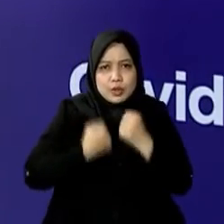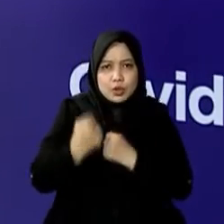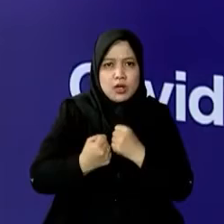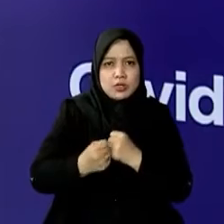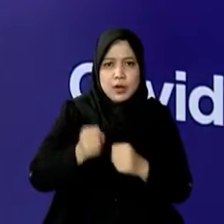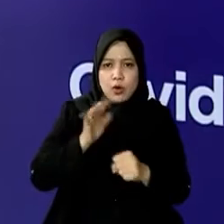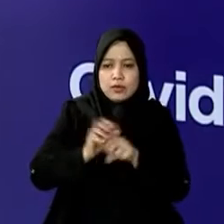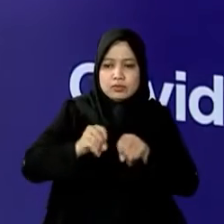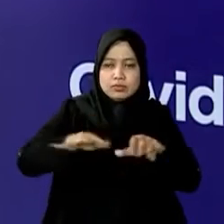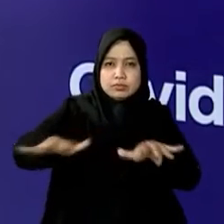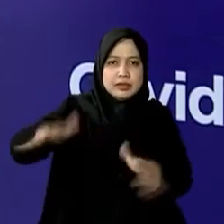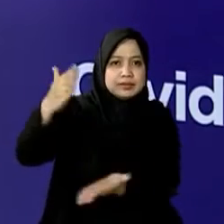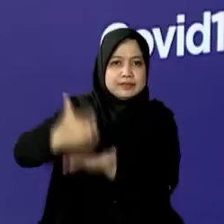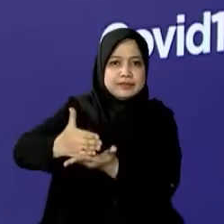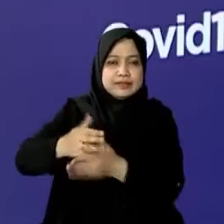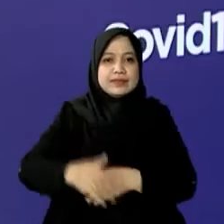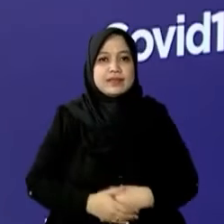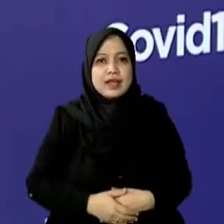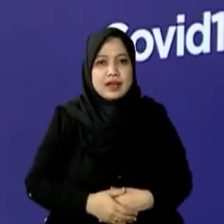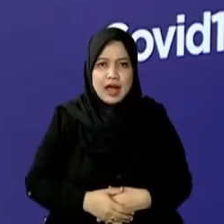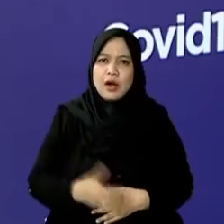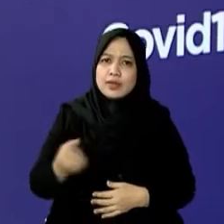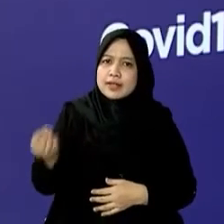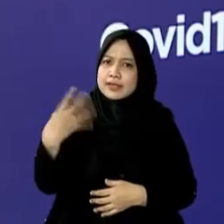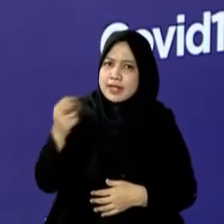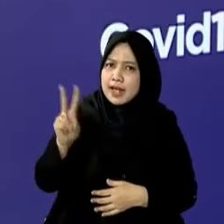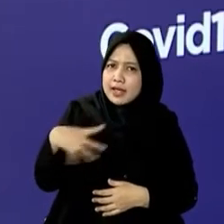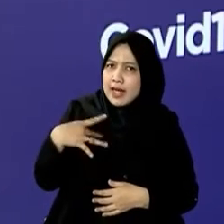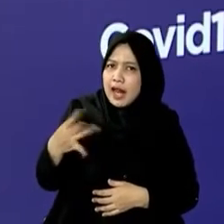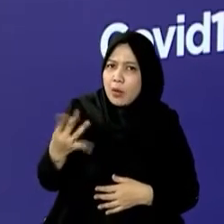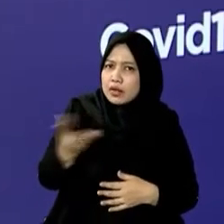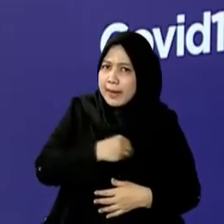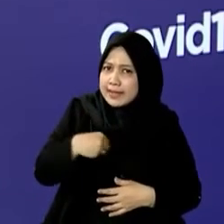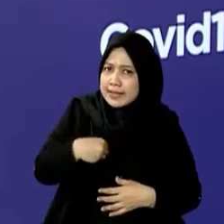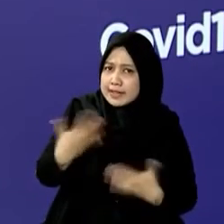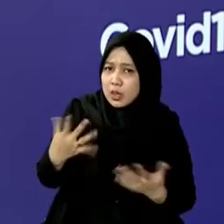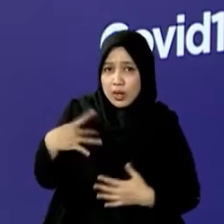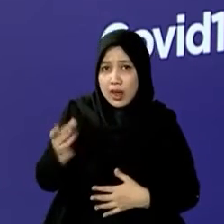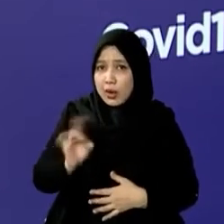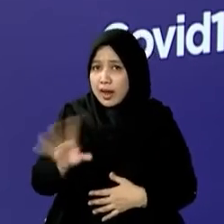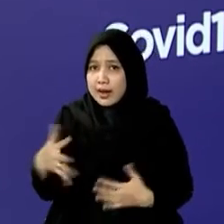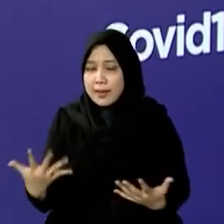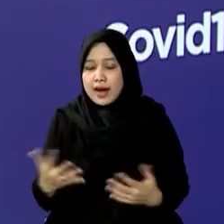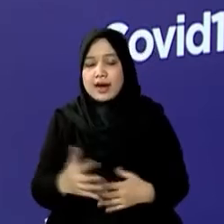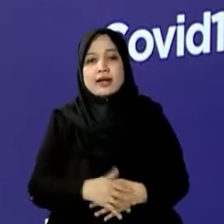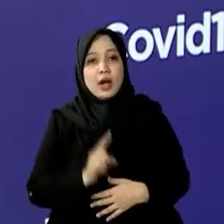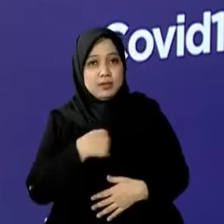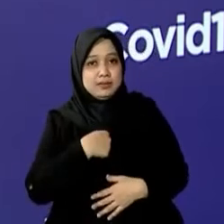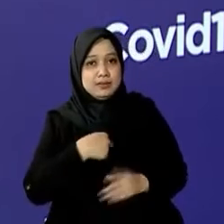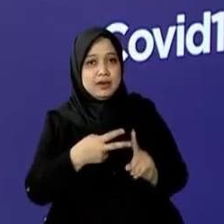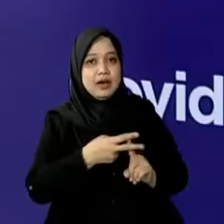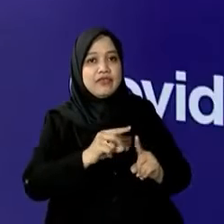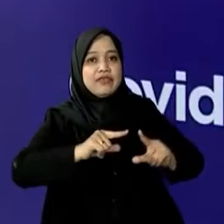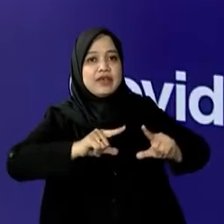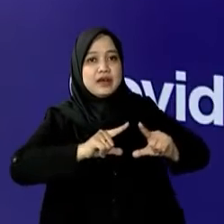ini biarawan di sini boleh dijelaskan secara medis atau relawan ini Kalau mungkin Vira sendiri